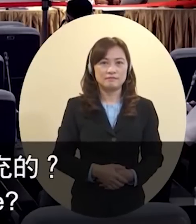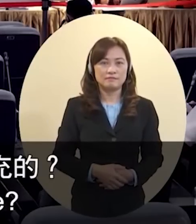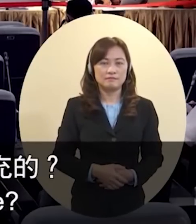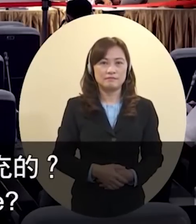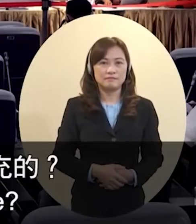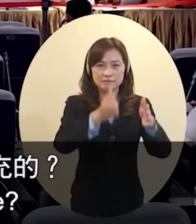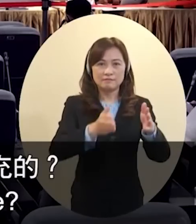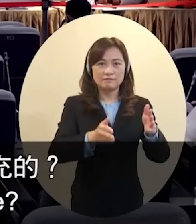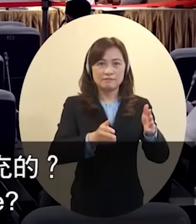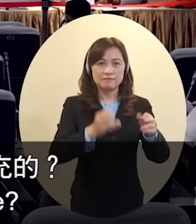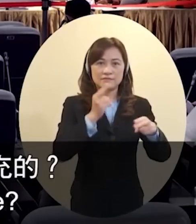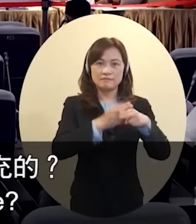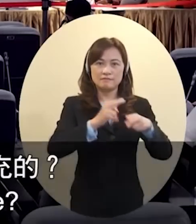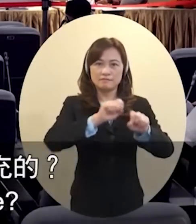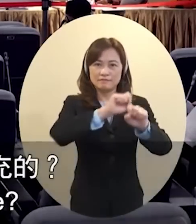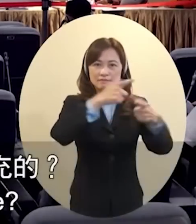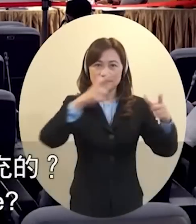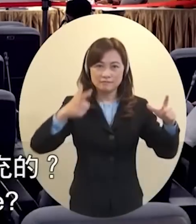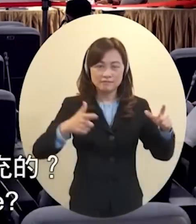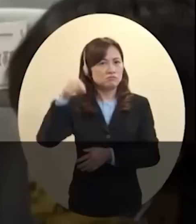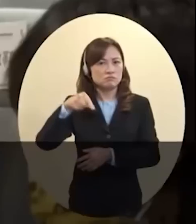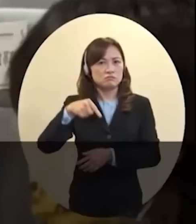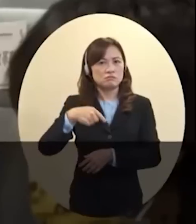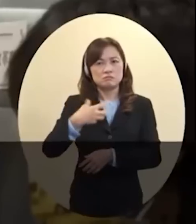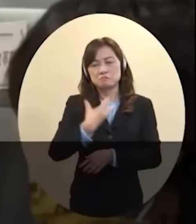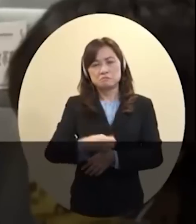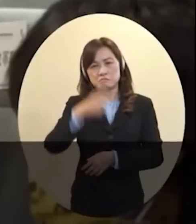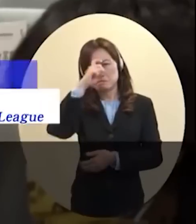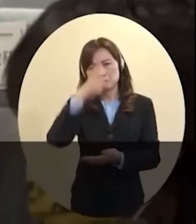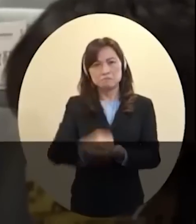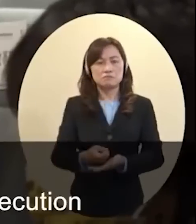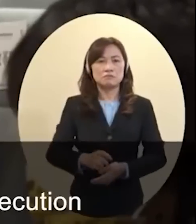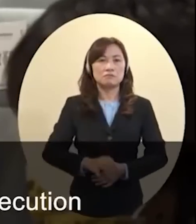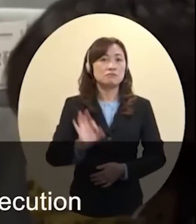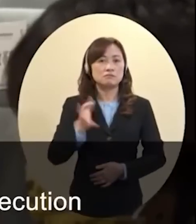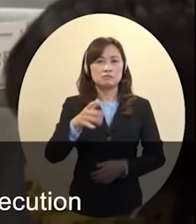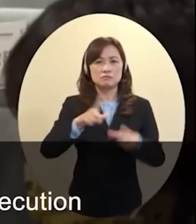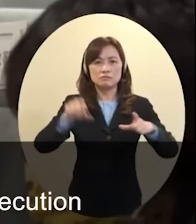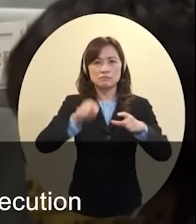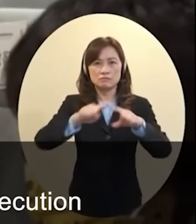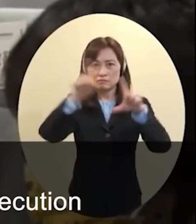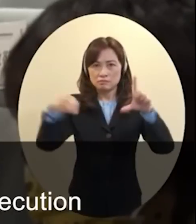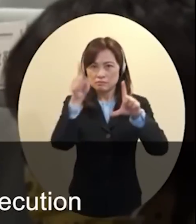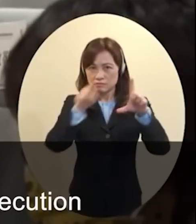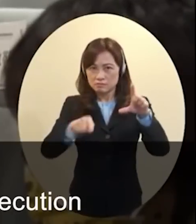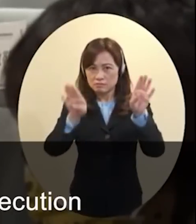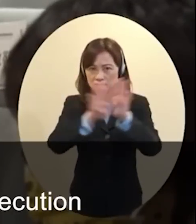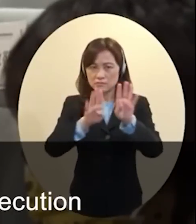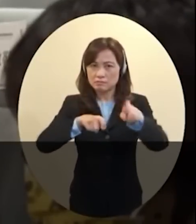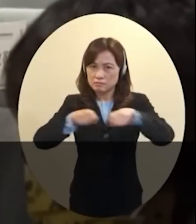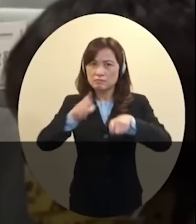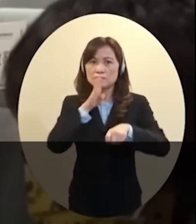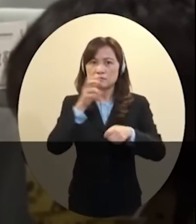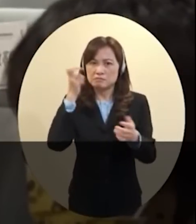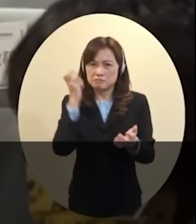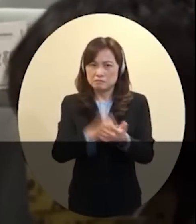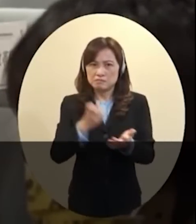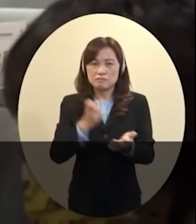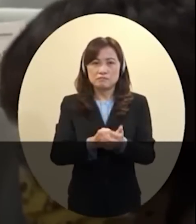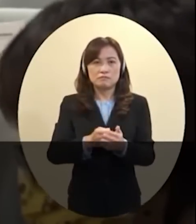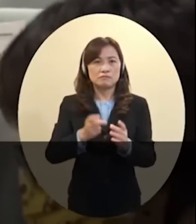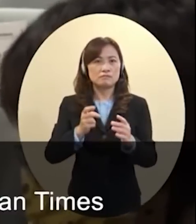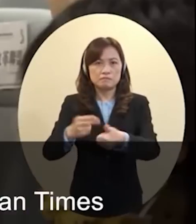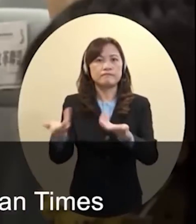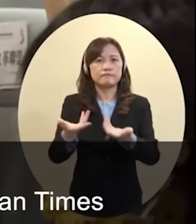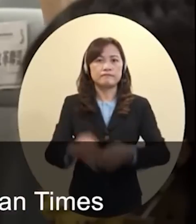you would like to add, please? 太极门案其实是一个非常严重的宗教信仰自由迫